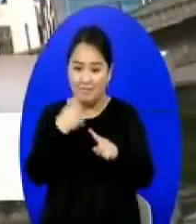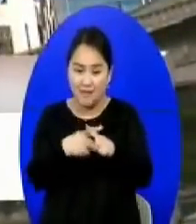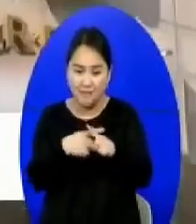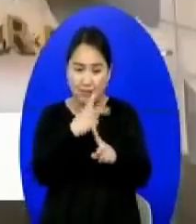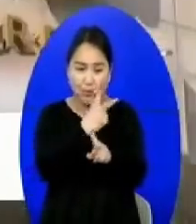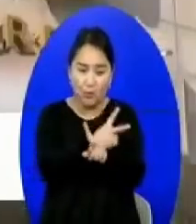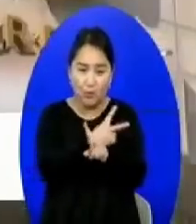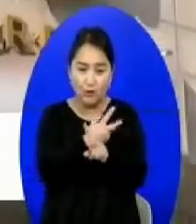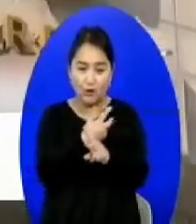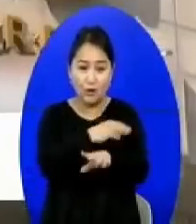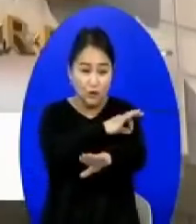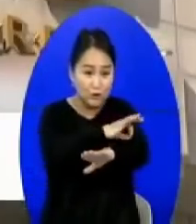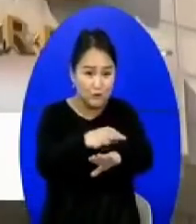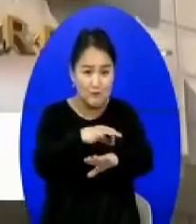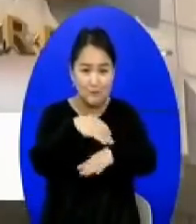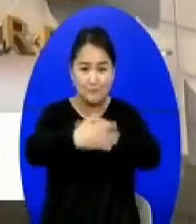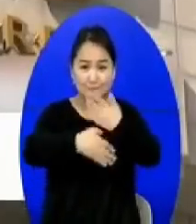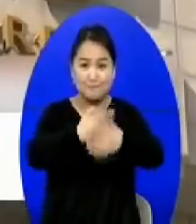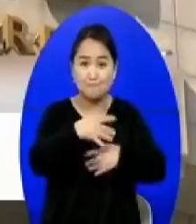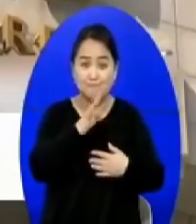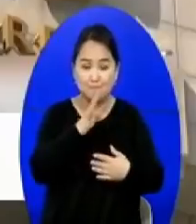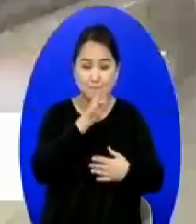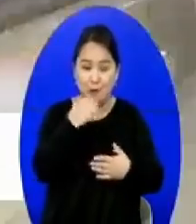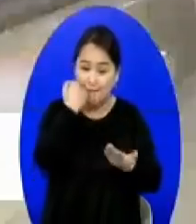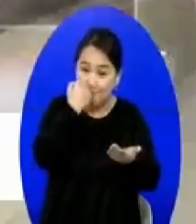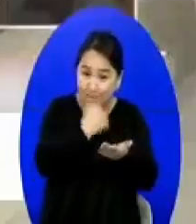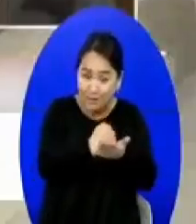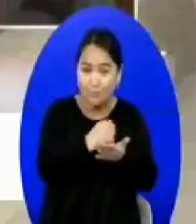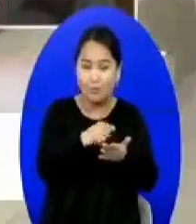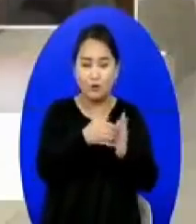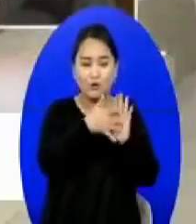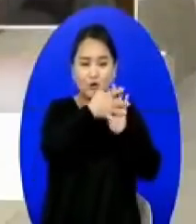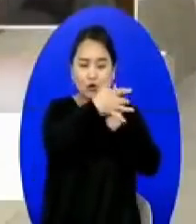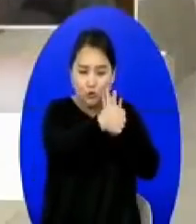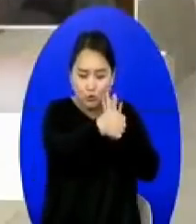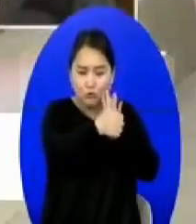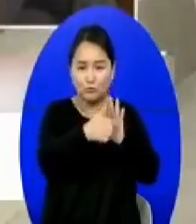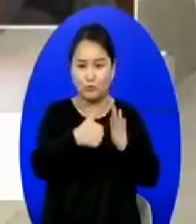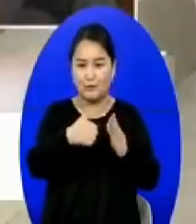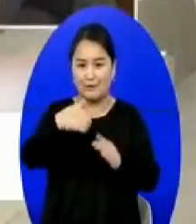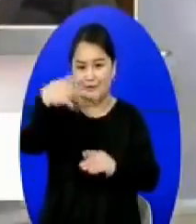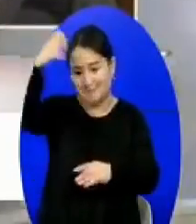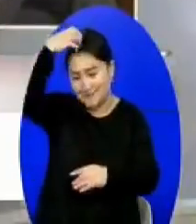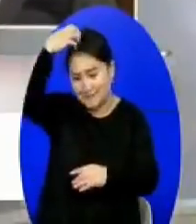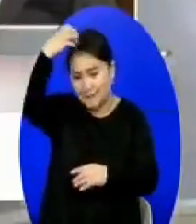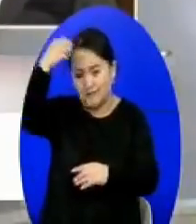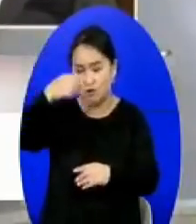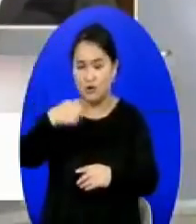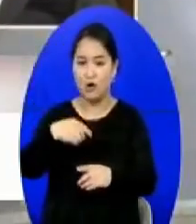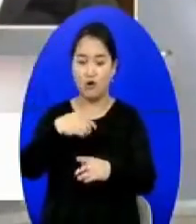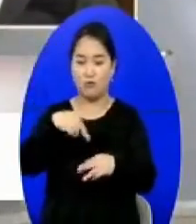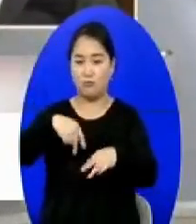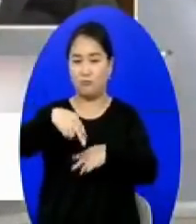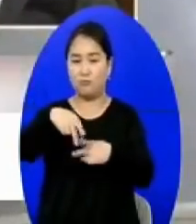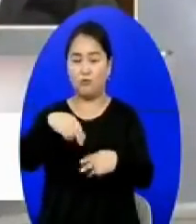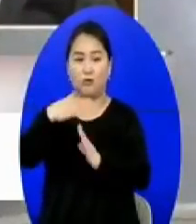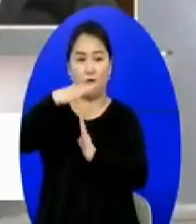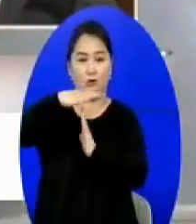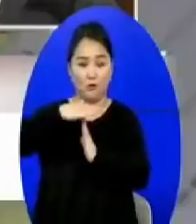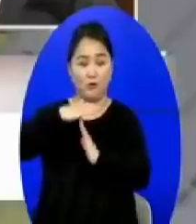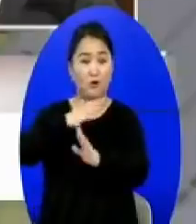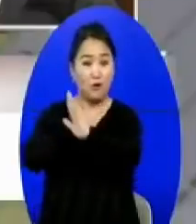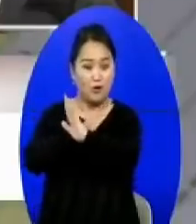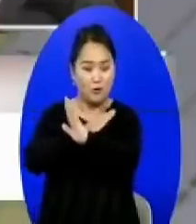бүрүү гарагт хэлэлцэн, хэрв батлагдвал одоо энэ төсвийг засгийн газрын хөл хорой тогтоох арга хэмжээг дэмжих, мөн одоо вирусны тархалтын